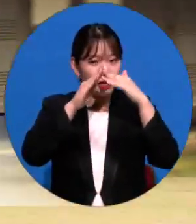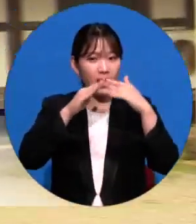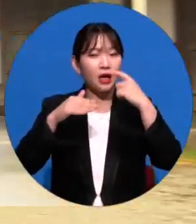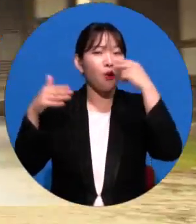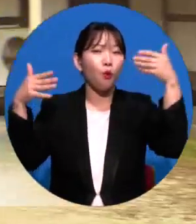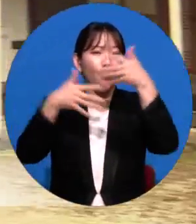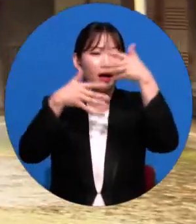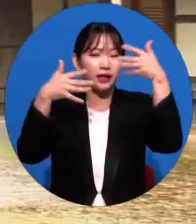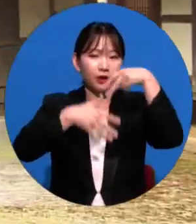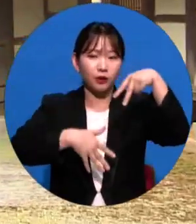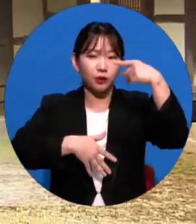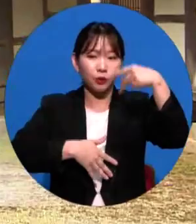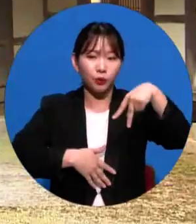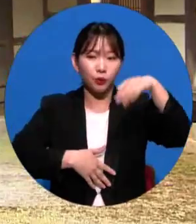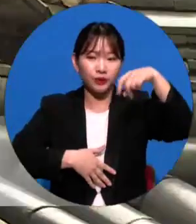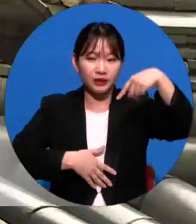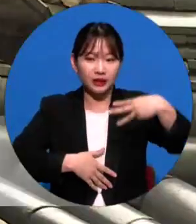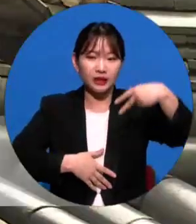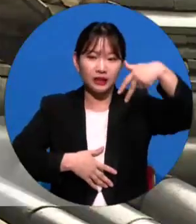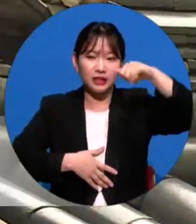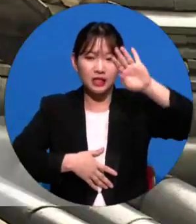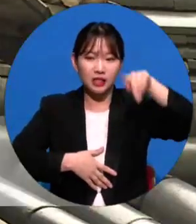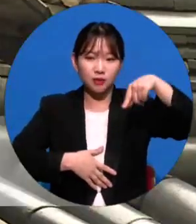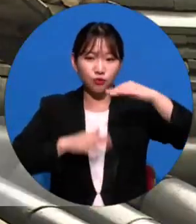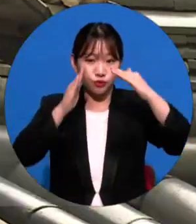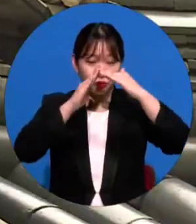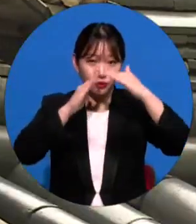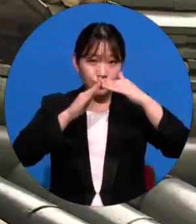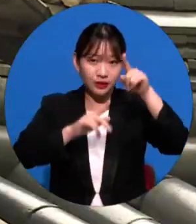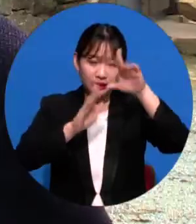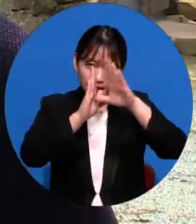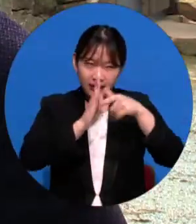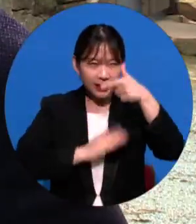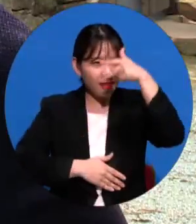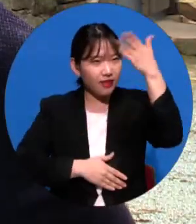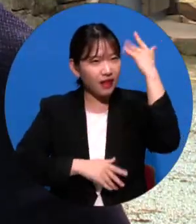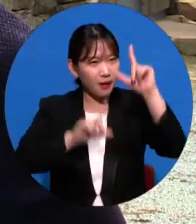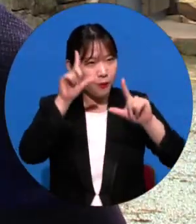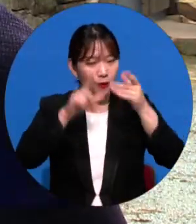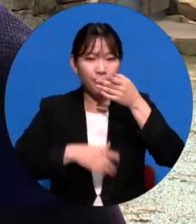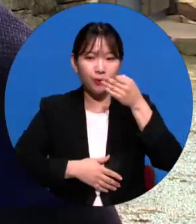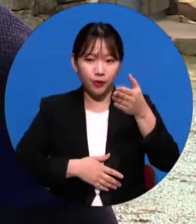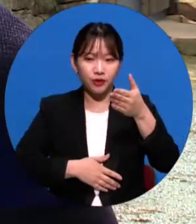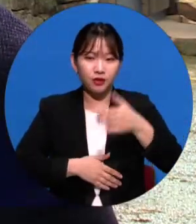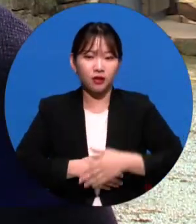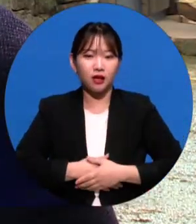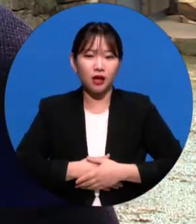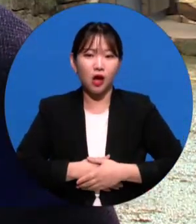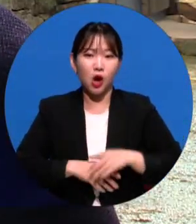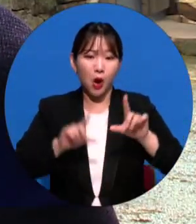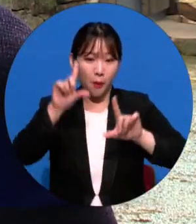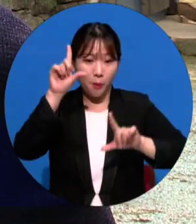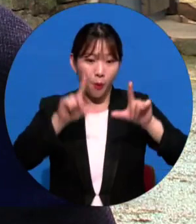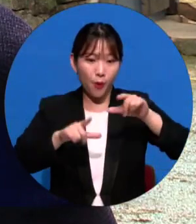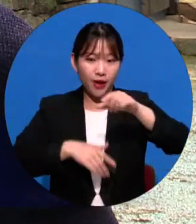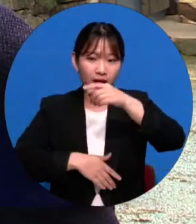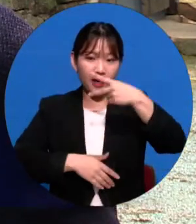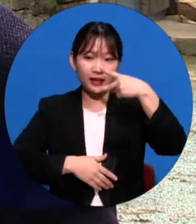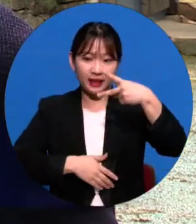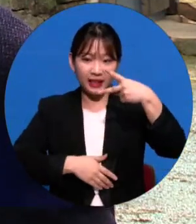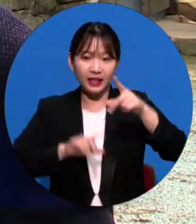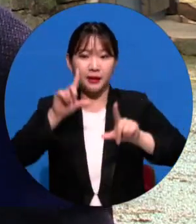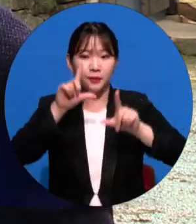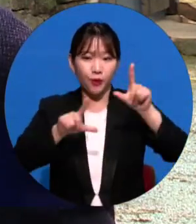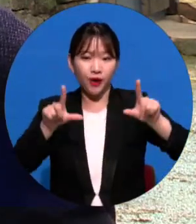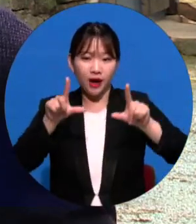환기용 소슬 지붕 등이 당시 지방 건축 양식을 잘 보여줍니다. 이렇게 문간채가 이게 D자로